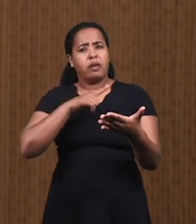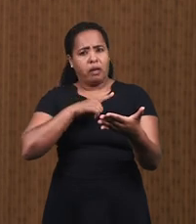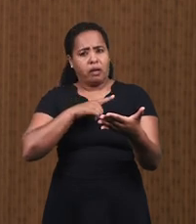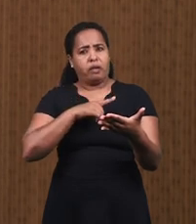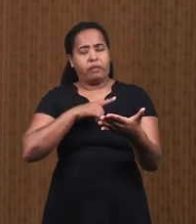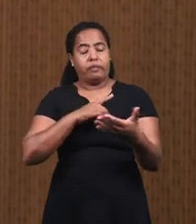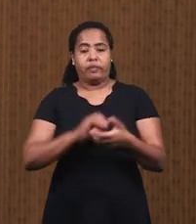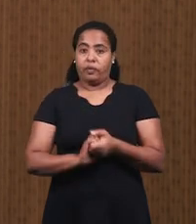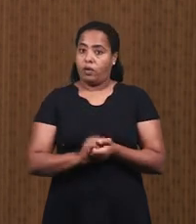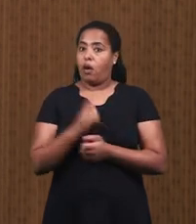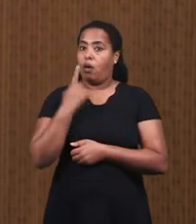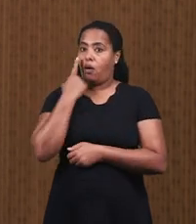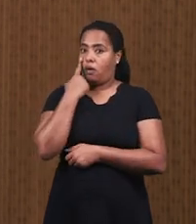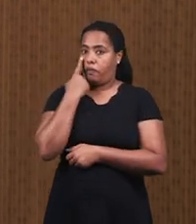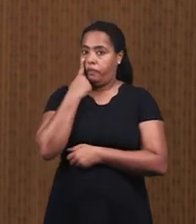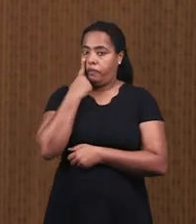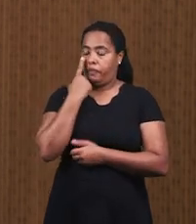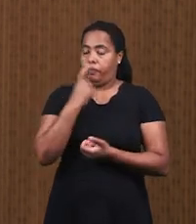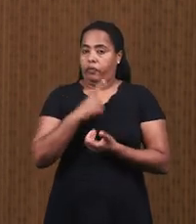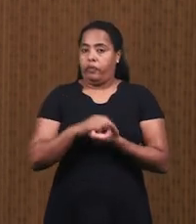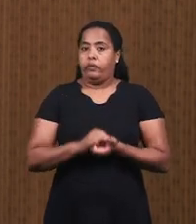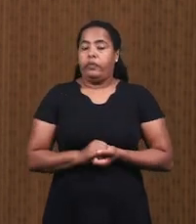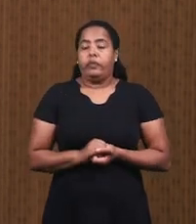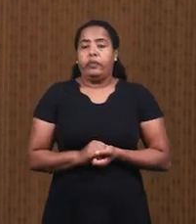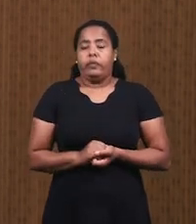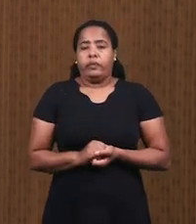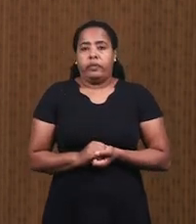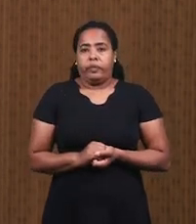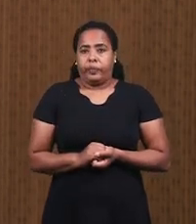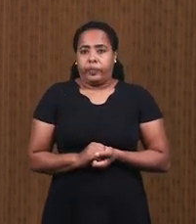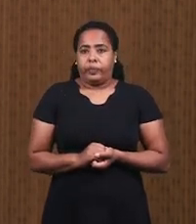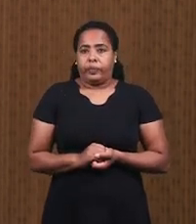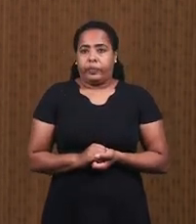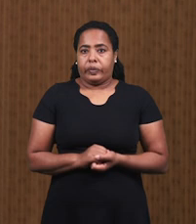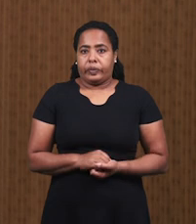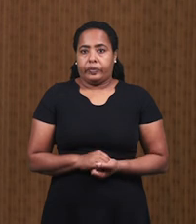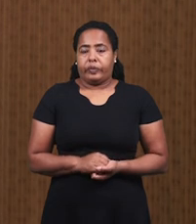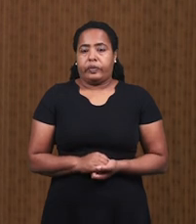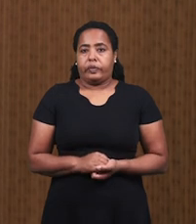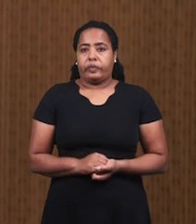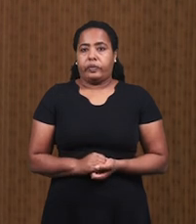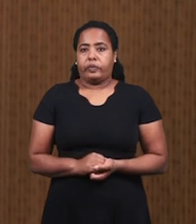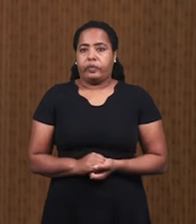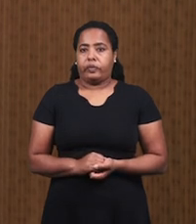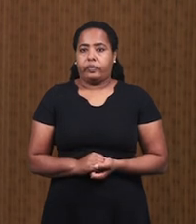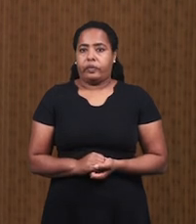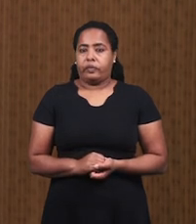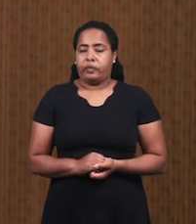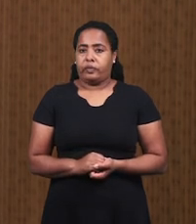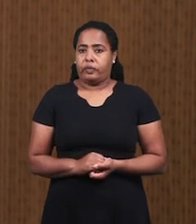богатство, которое там содержится. Посмотрите, когда мы